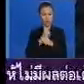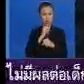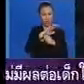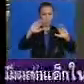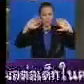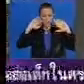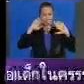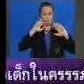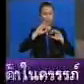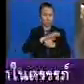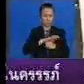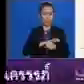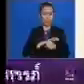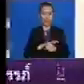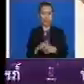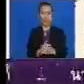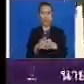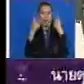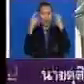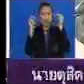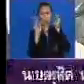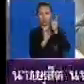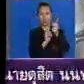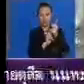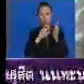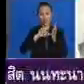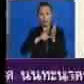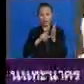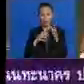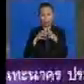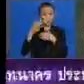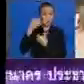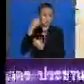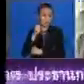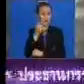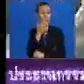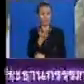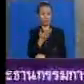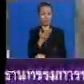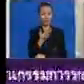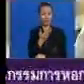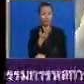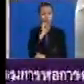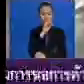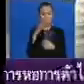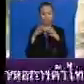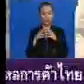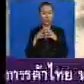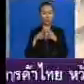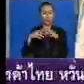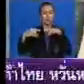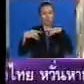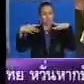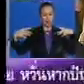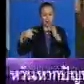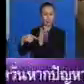มานายสุเทพเทสุบรรณรองนายกรัฐมนตรีและเลขาธิการพรรคประชาธิปัตยไม่กังวลกรณีฝ่ายค้านจะยื่นอภิปรายไม่